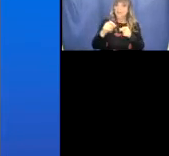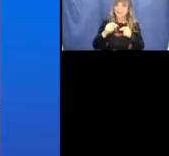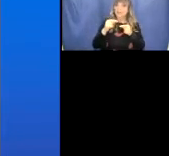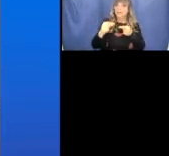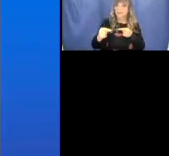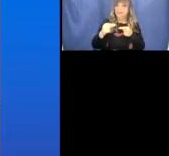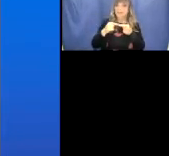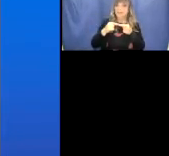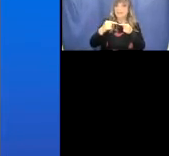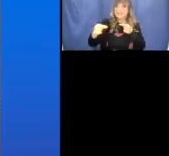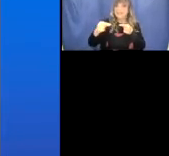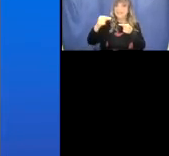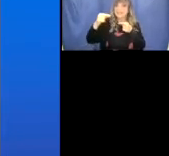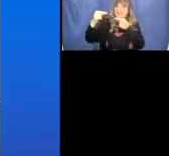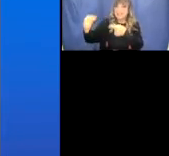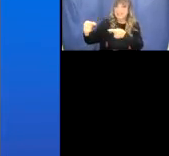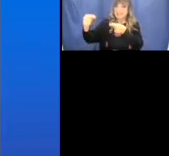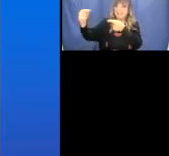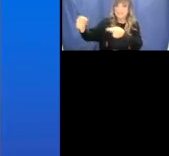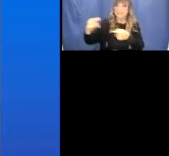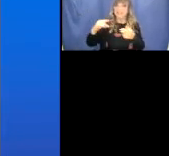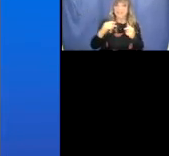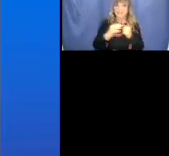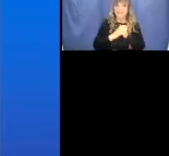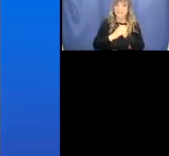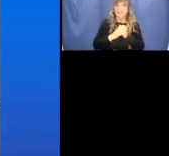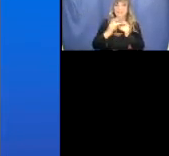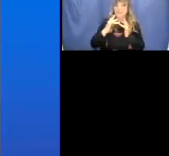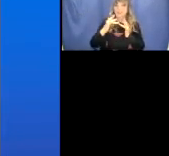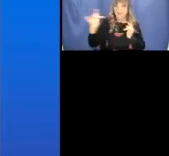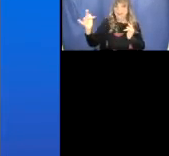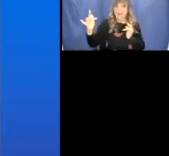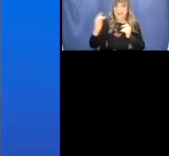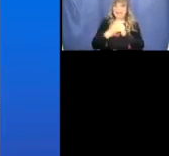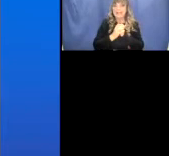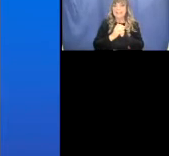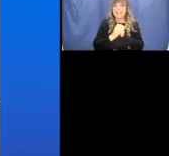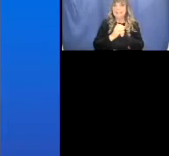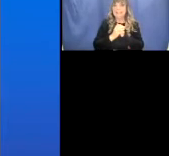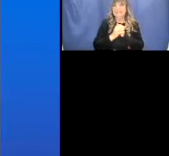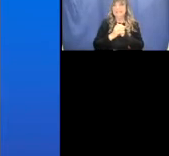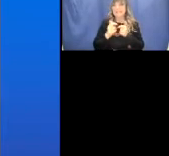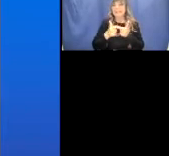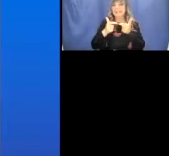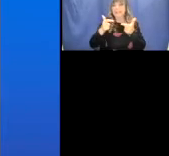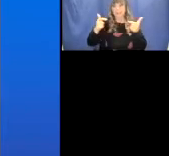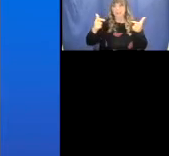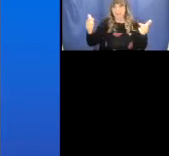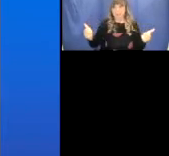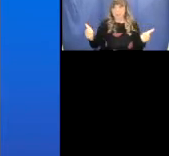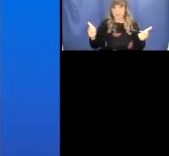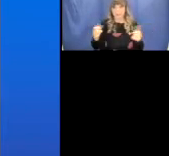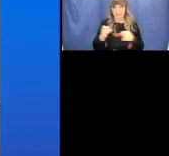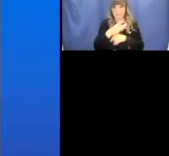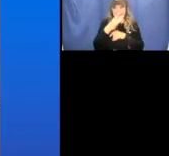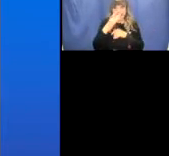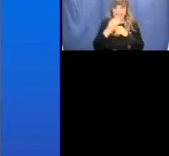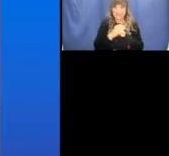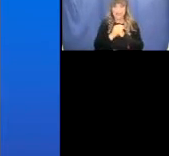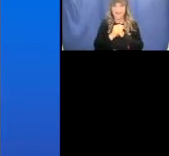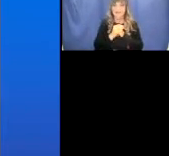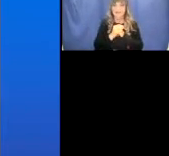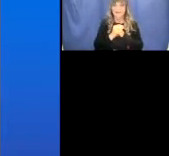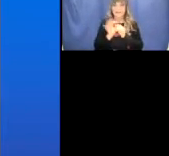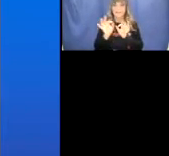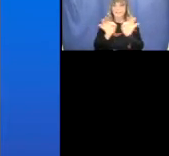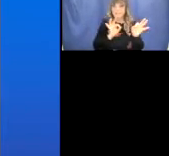che sono gli assi cristallo grafici gli acquisti menti di accrescimento di cristallo stesso misurate